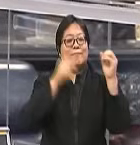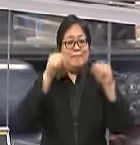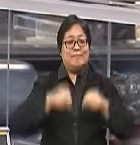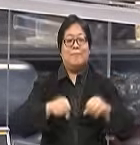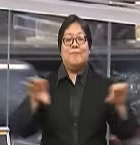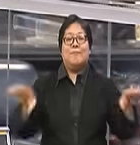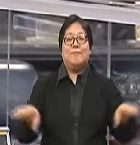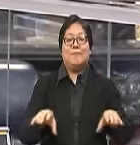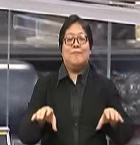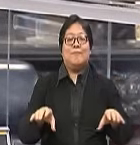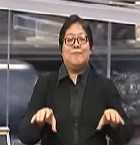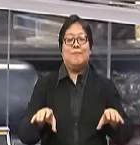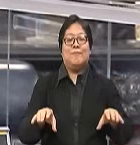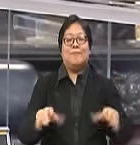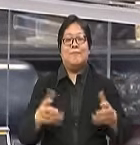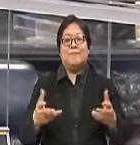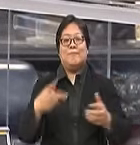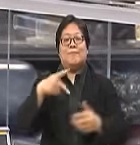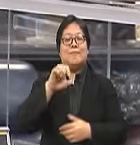boleh buat Prabu